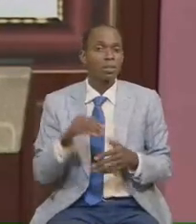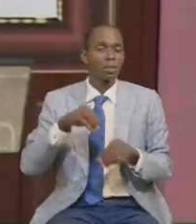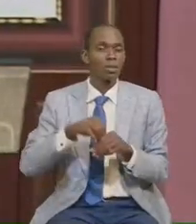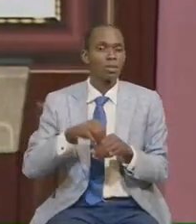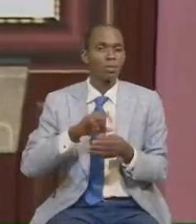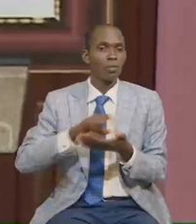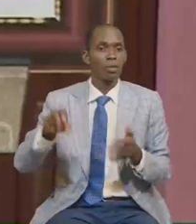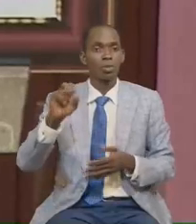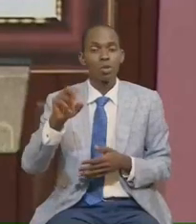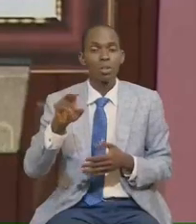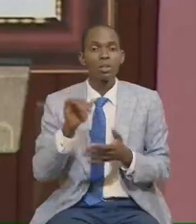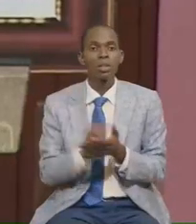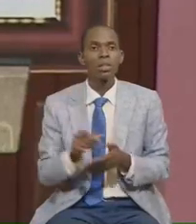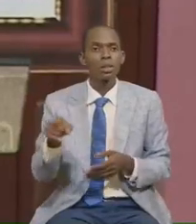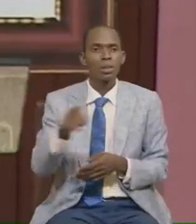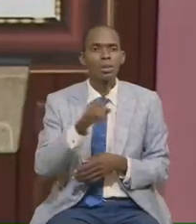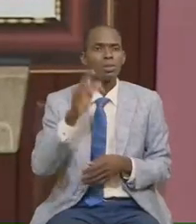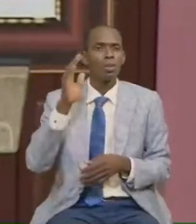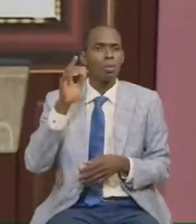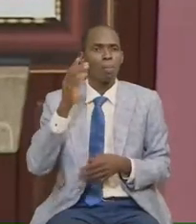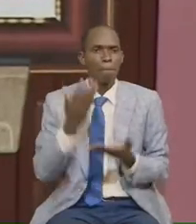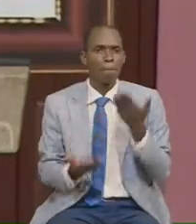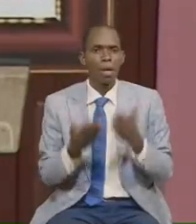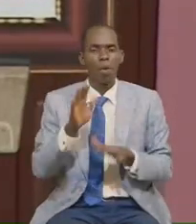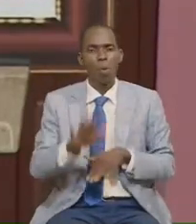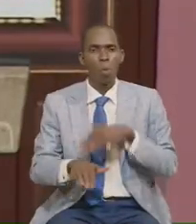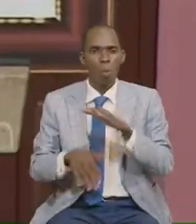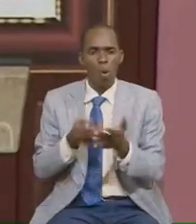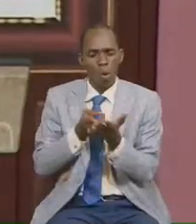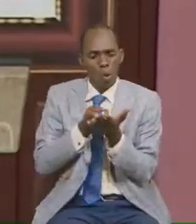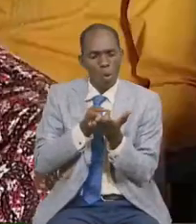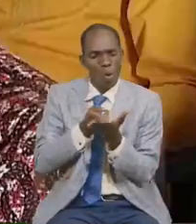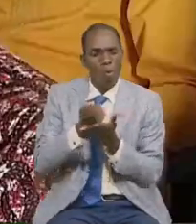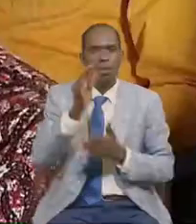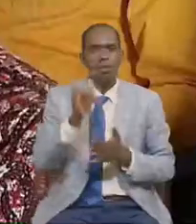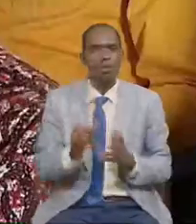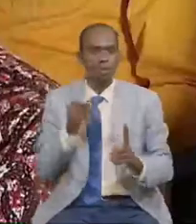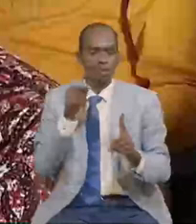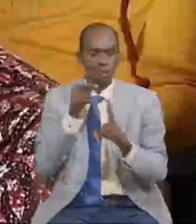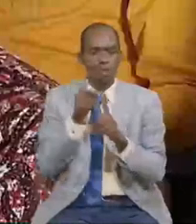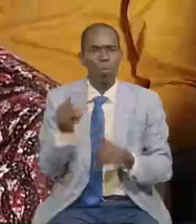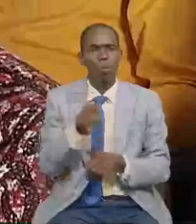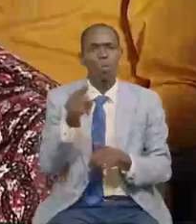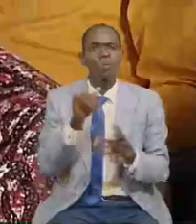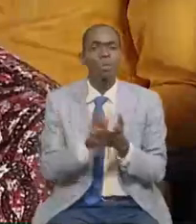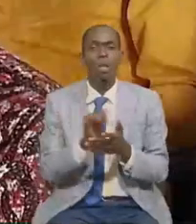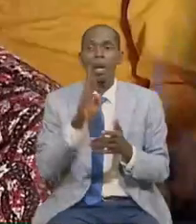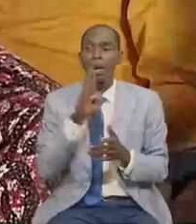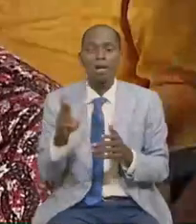conduisiez honnêtement envers ceux du dehors et que vous n'ayez besoin